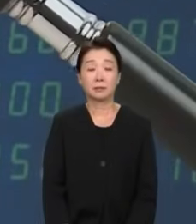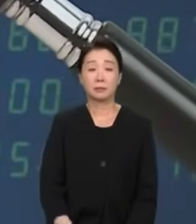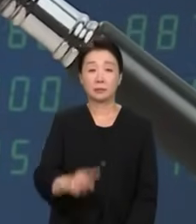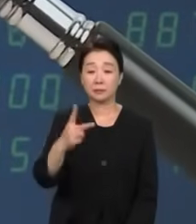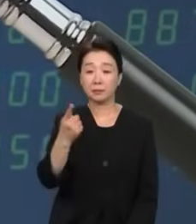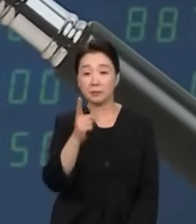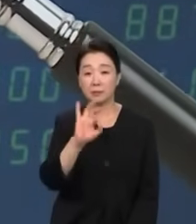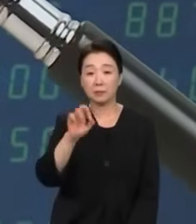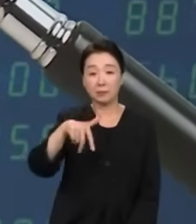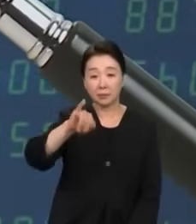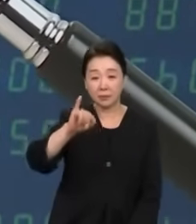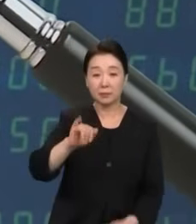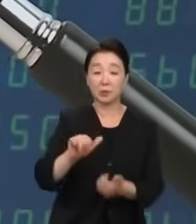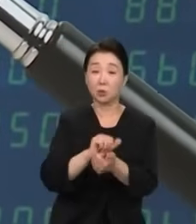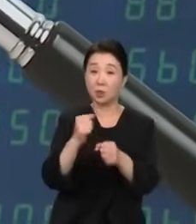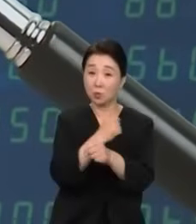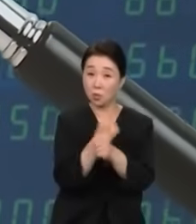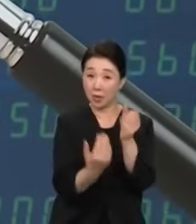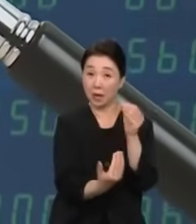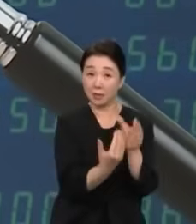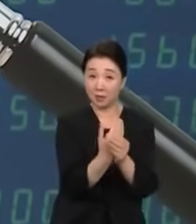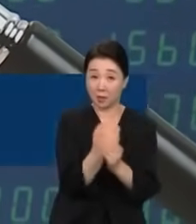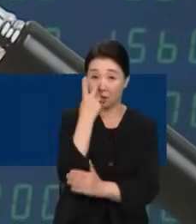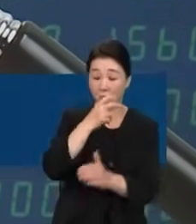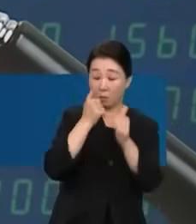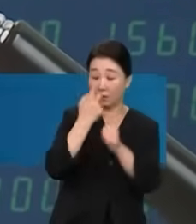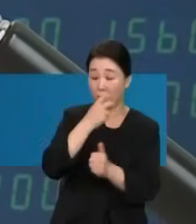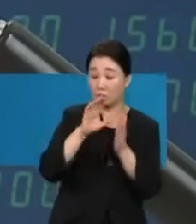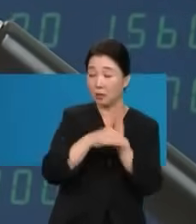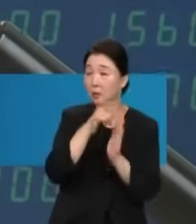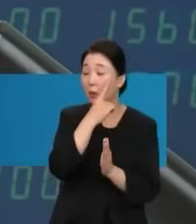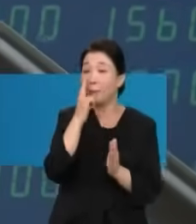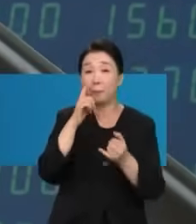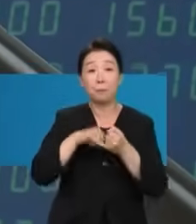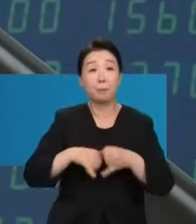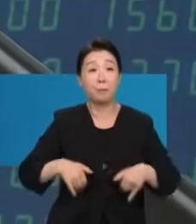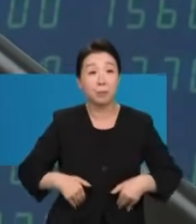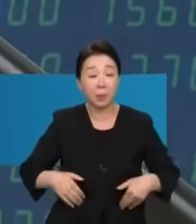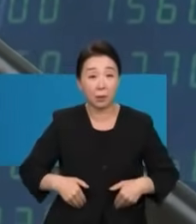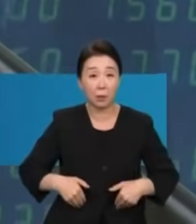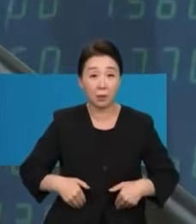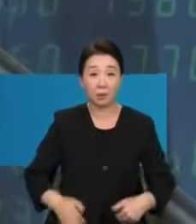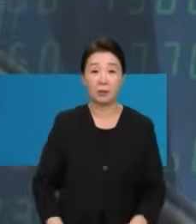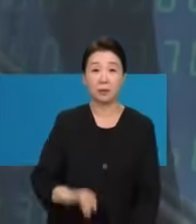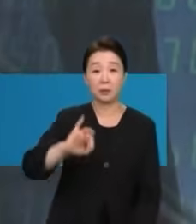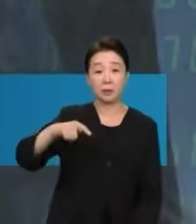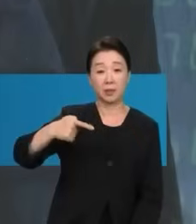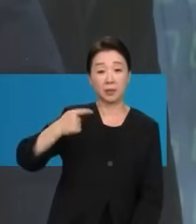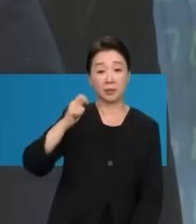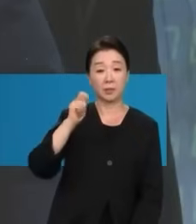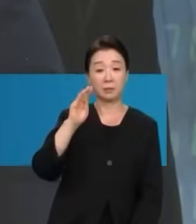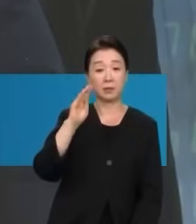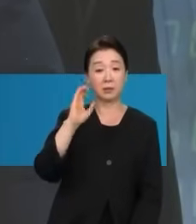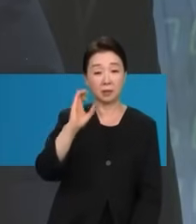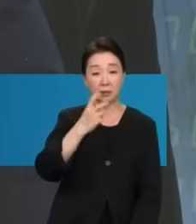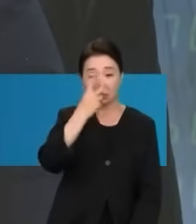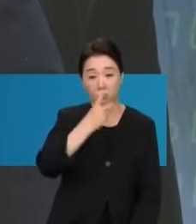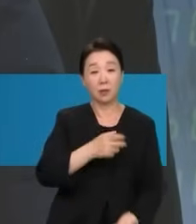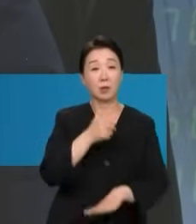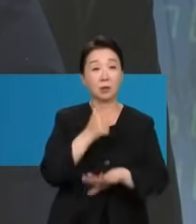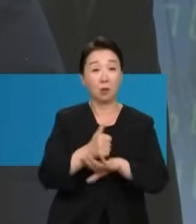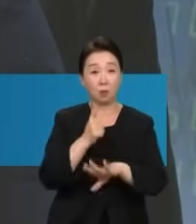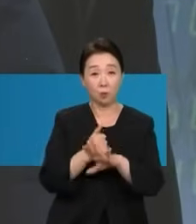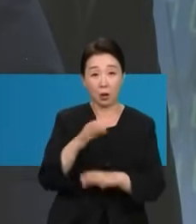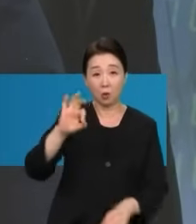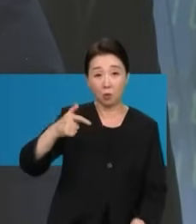도이치 모터스 주가 조작 사건 검찰 수사도 검증 대상입니다 JTBC 취재 결과 검찰은 권호수